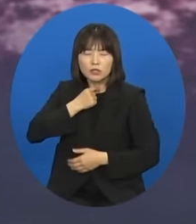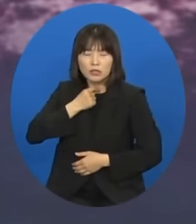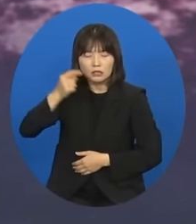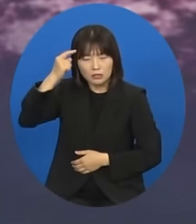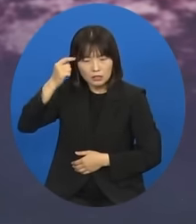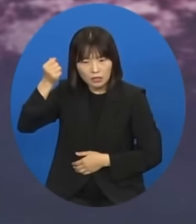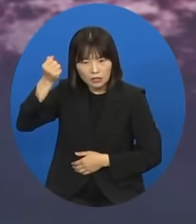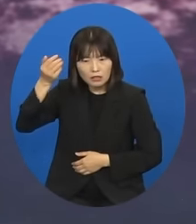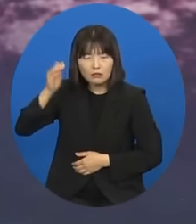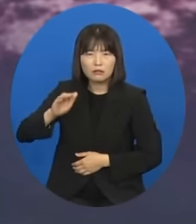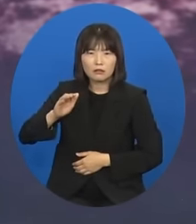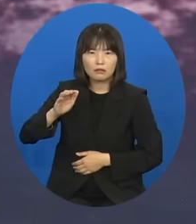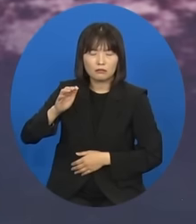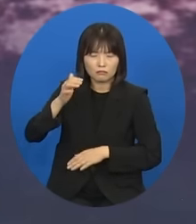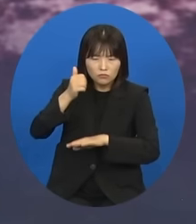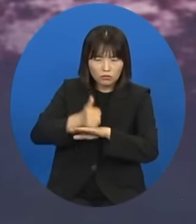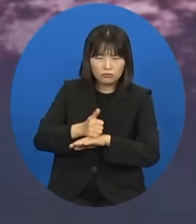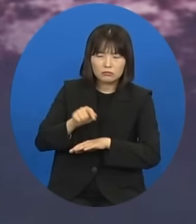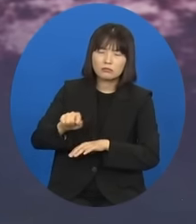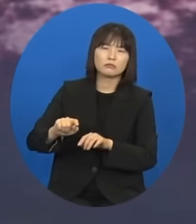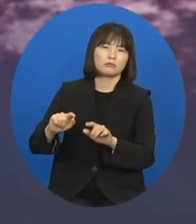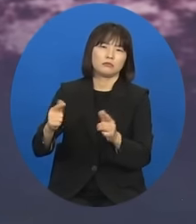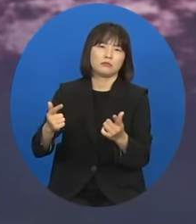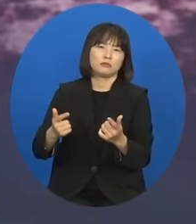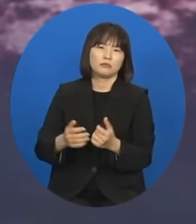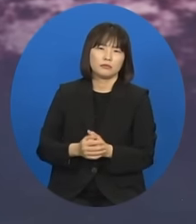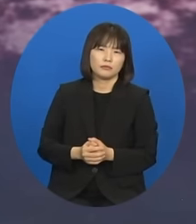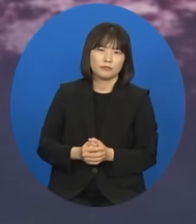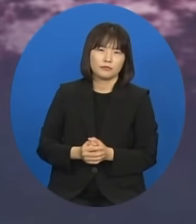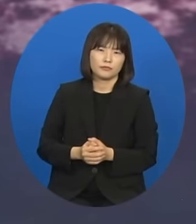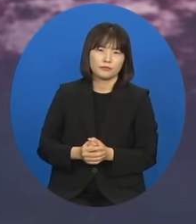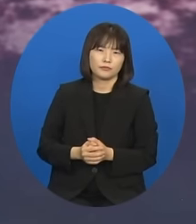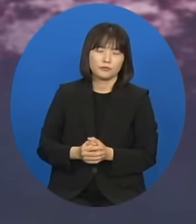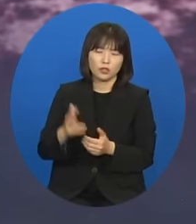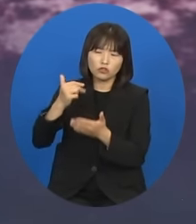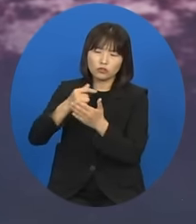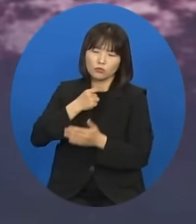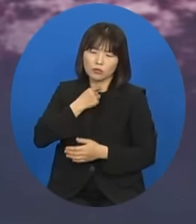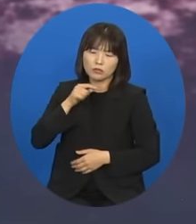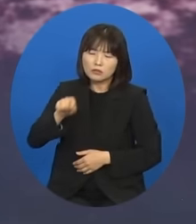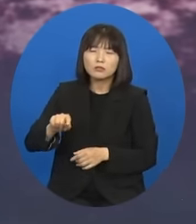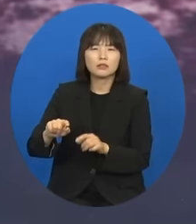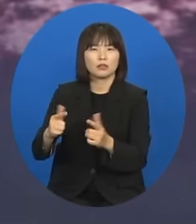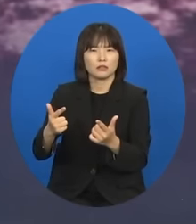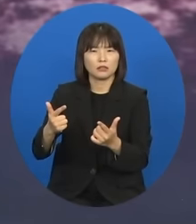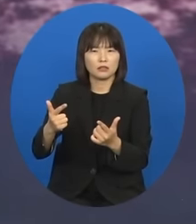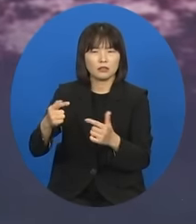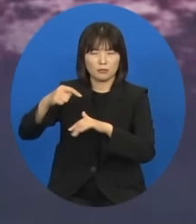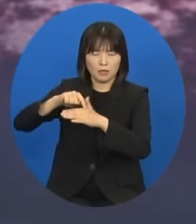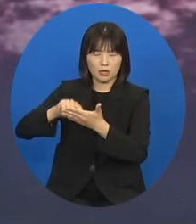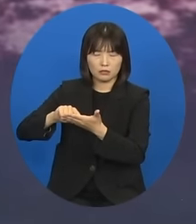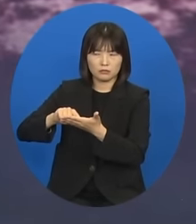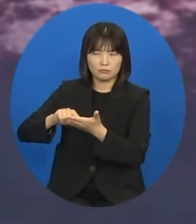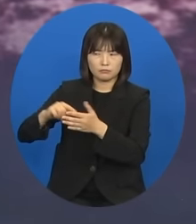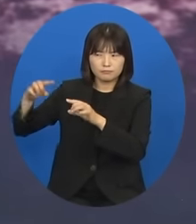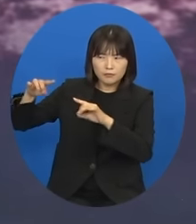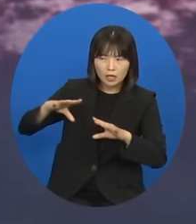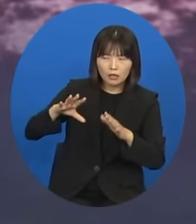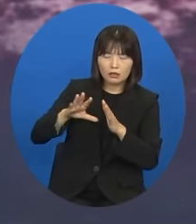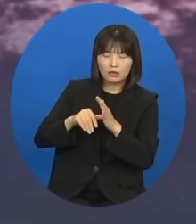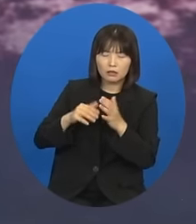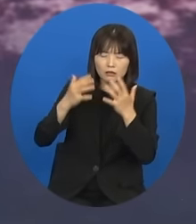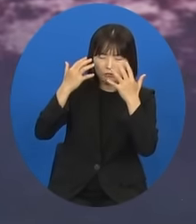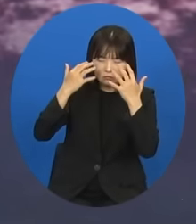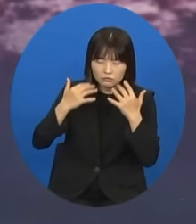아니라는 것 그 마음을 듣고 깨달았을 때 그렇게 눈물이 나더라는